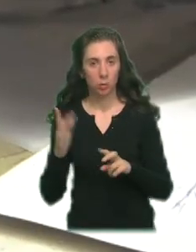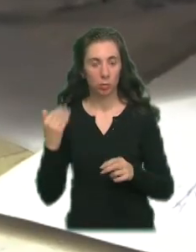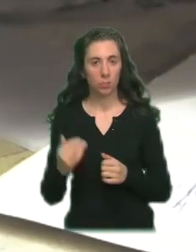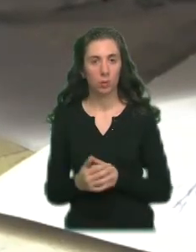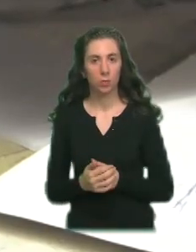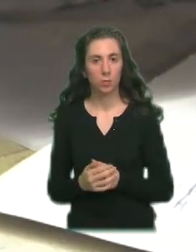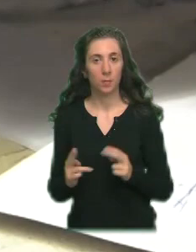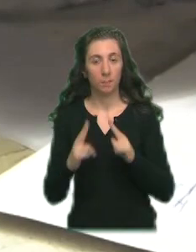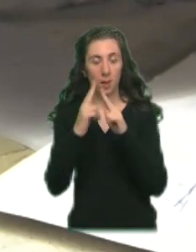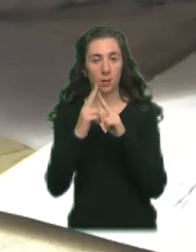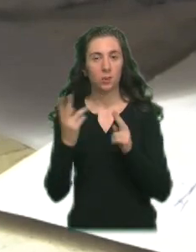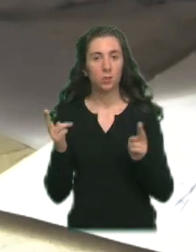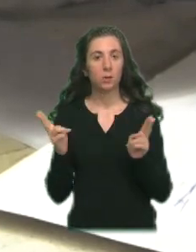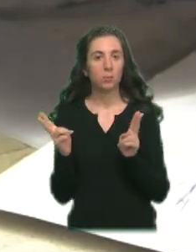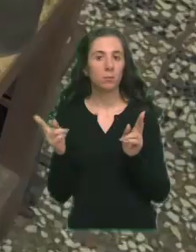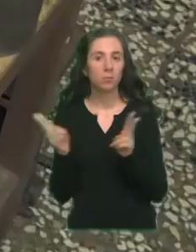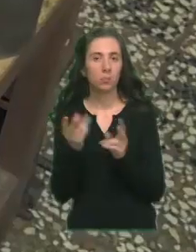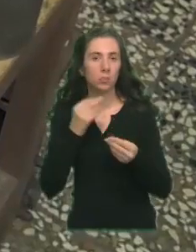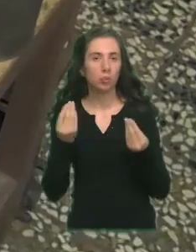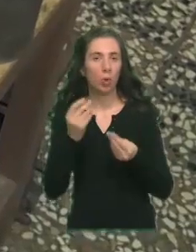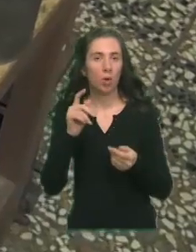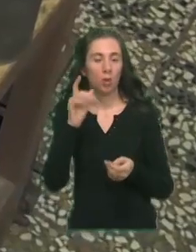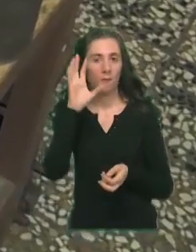bili. Pa evo, dajte nam recite nešto na francuskom.